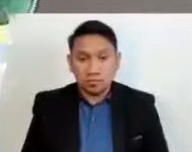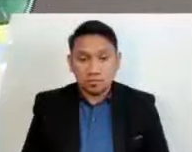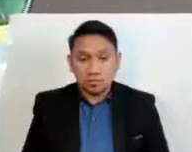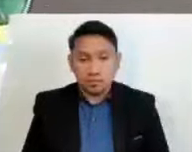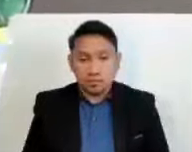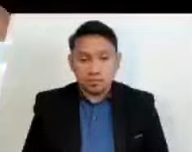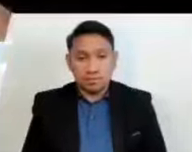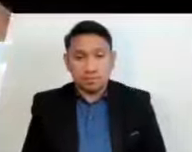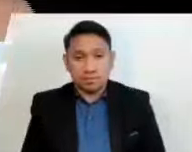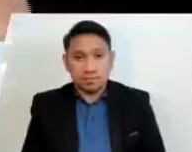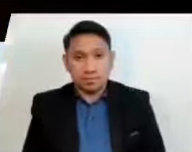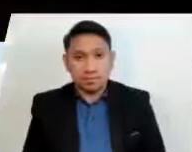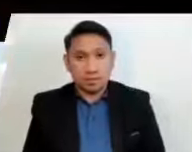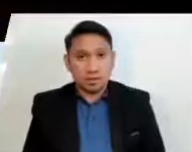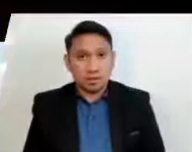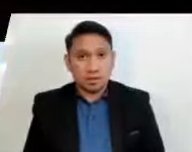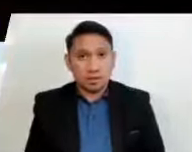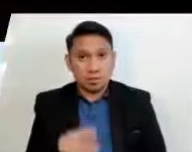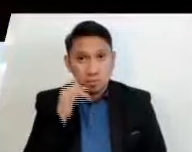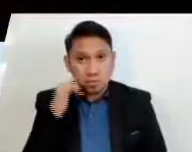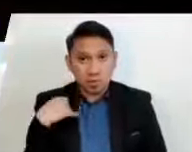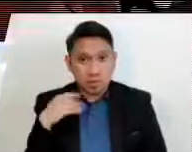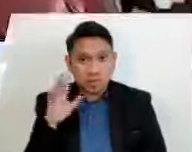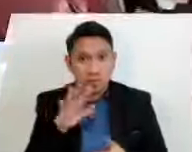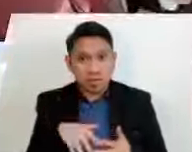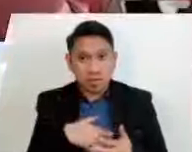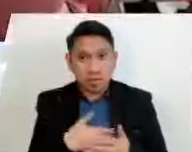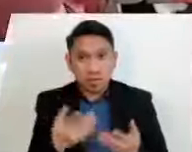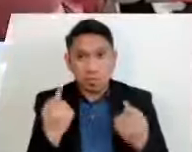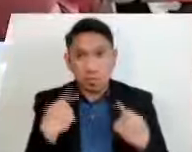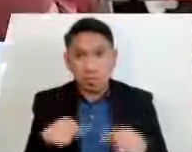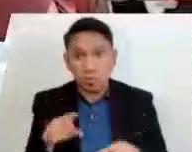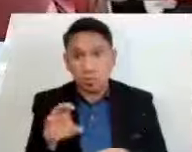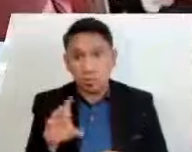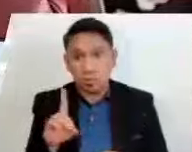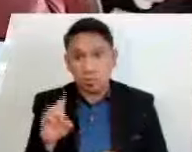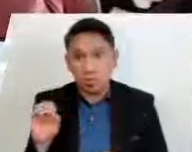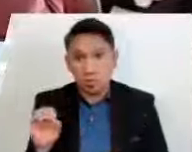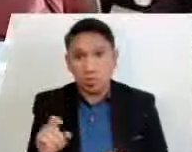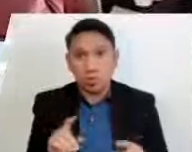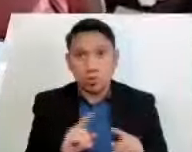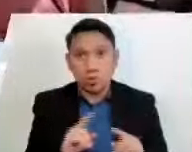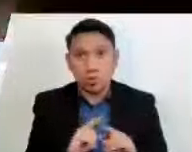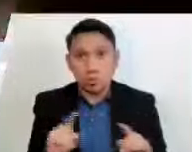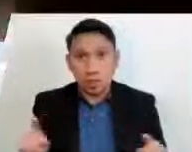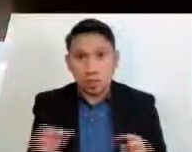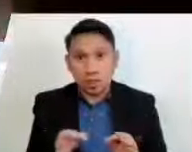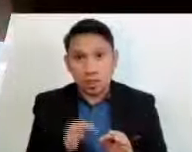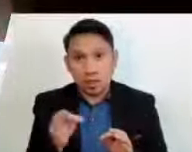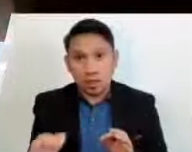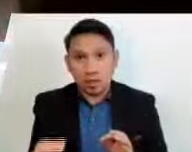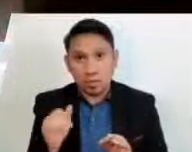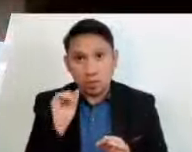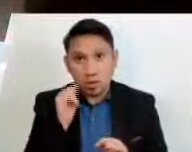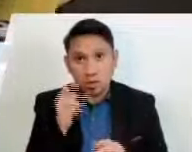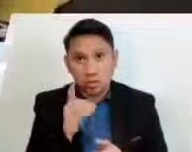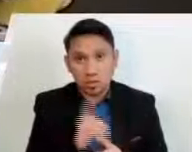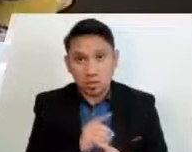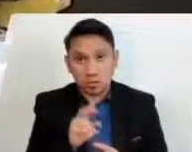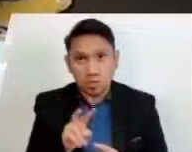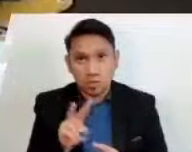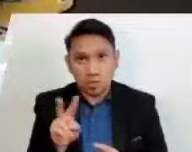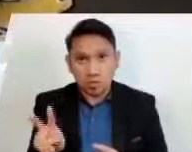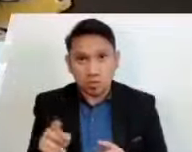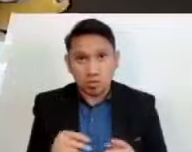Kahapon pa dapat ang biyahe ni na Mary Jane pa Cagayan de Oro. Pero naurong bukas, December 22. Kaya no choice na raw sila